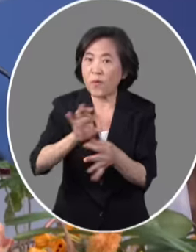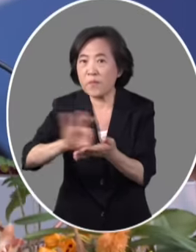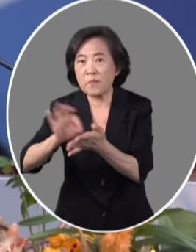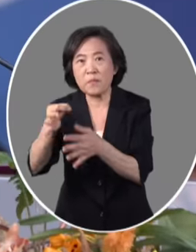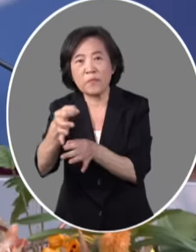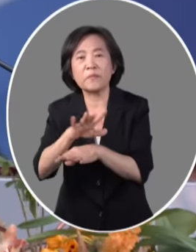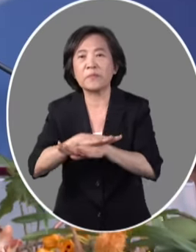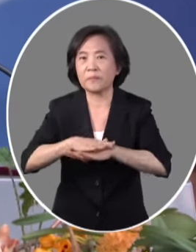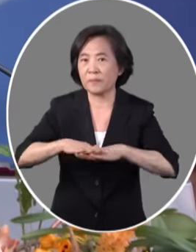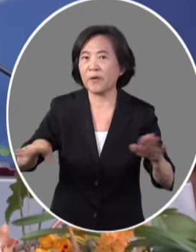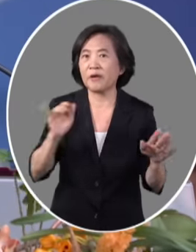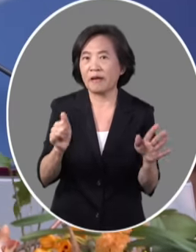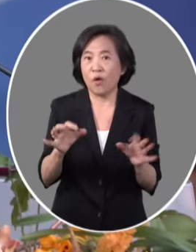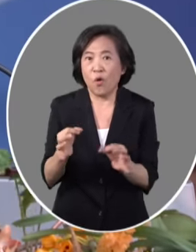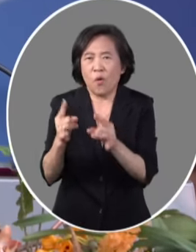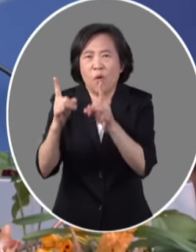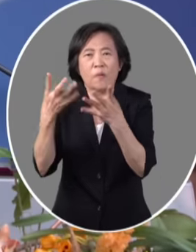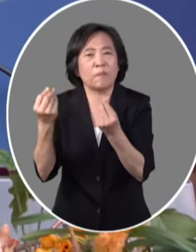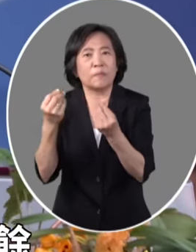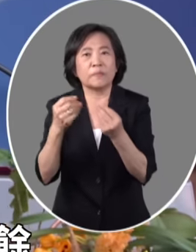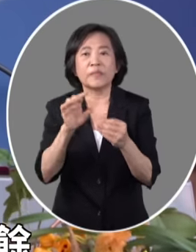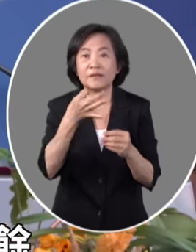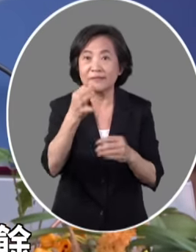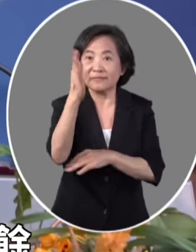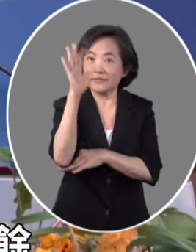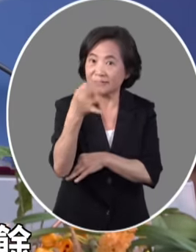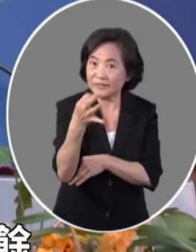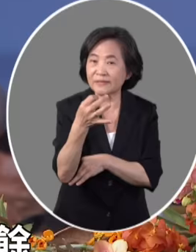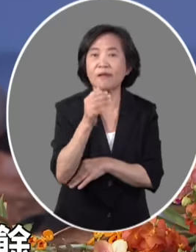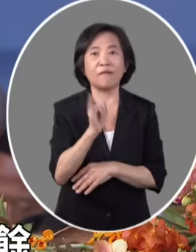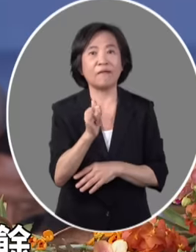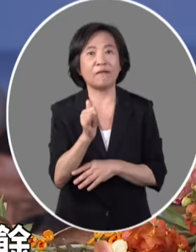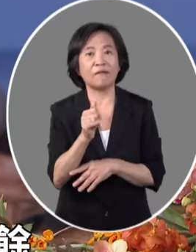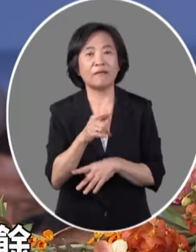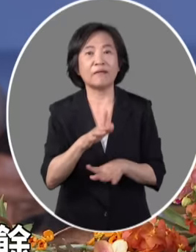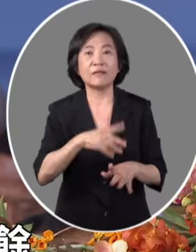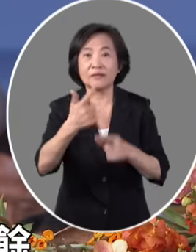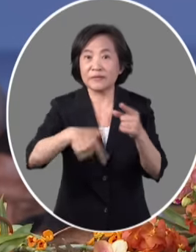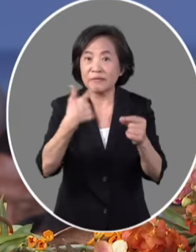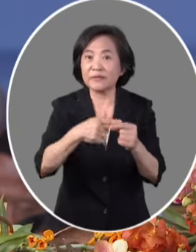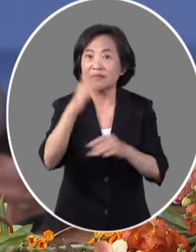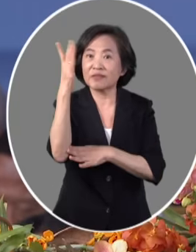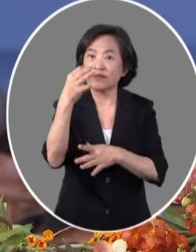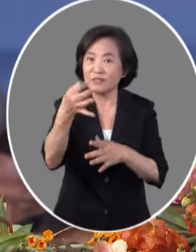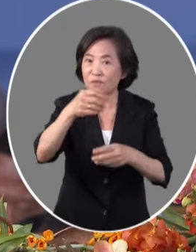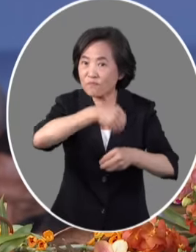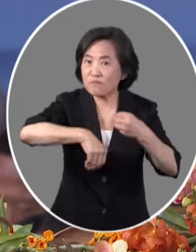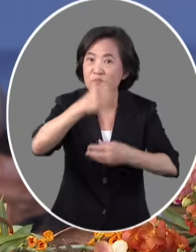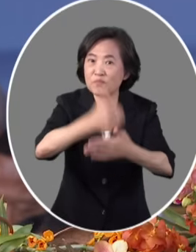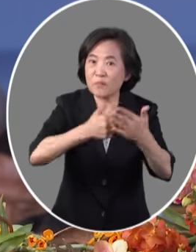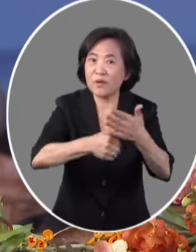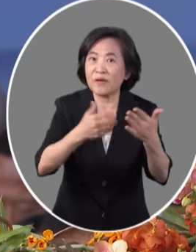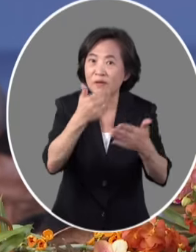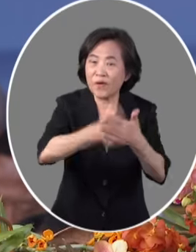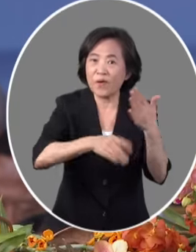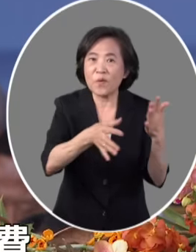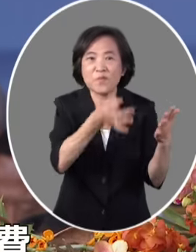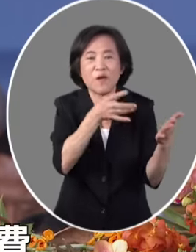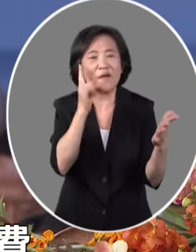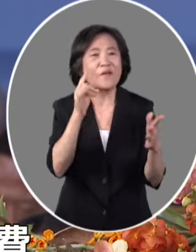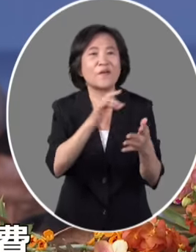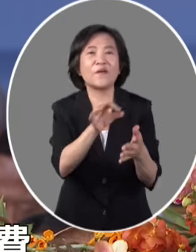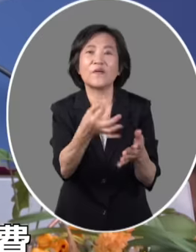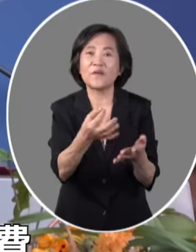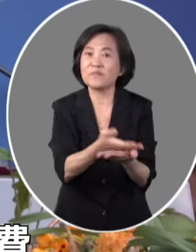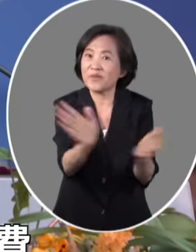时我们还保持财政稳健，将连续6年的政府税计剩余跟全民来共享，